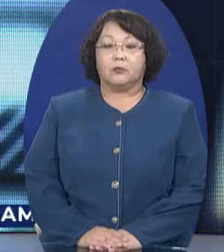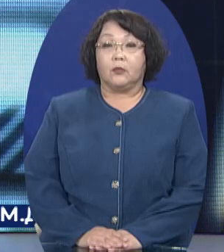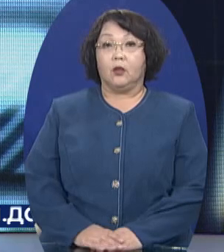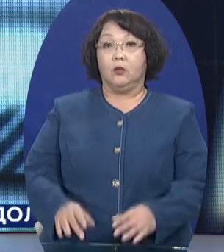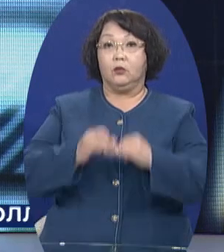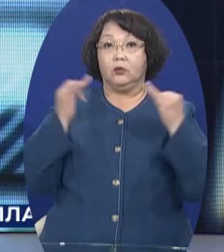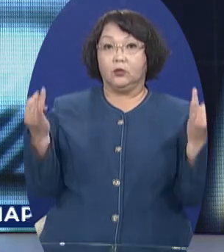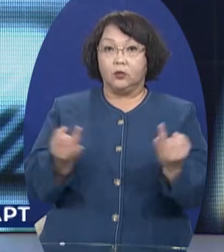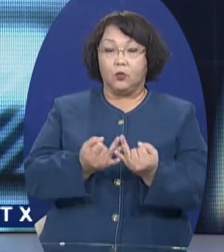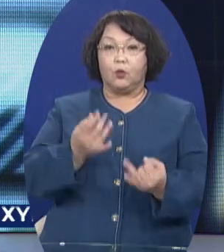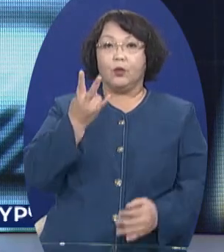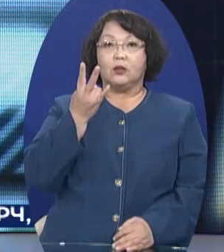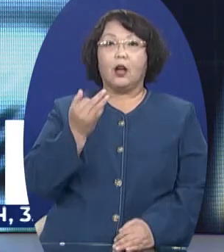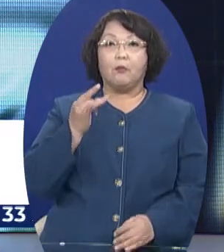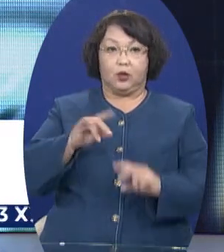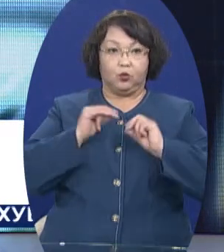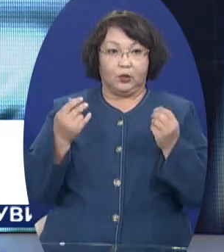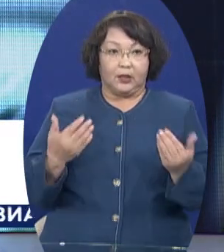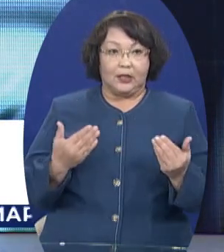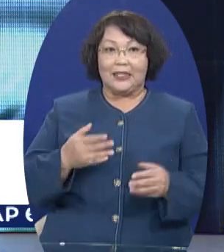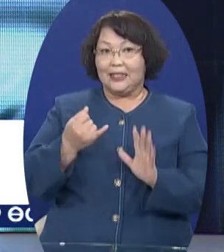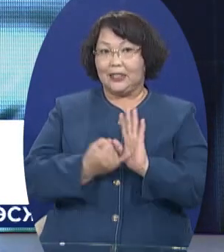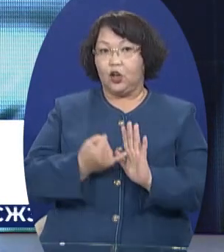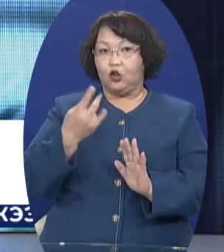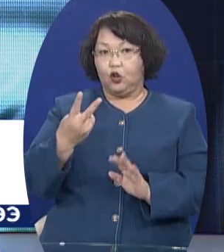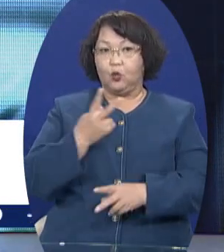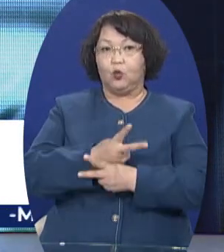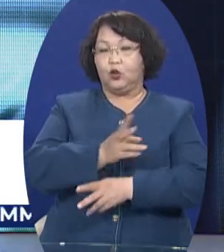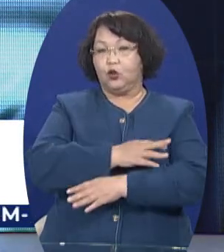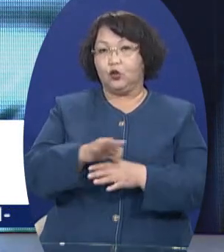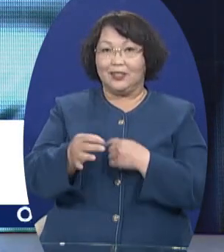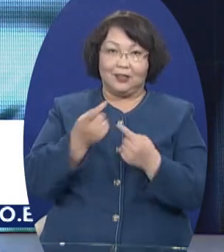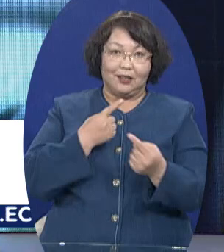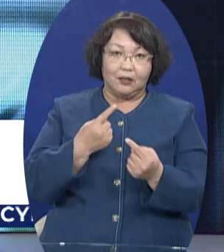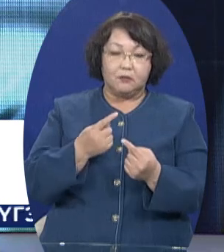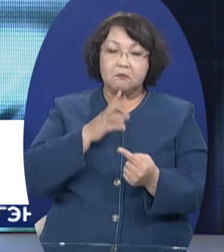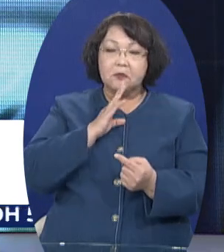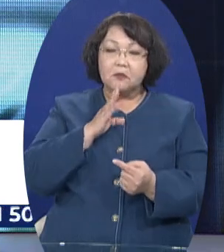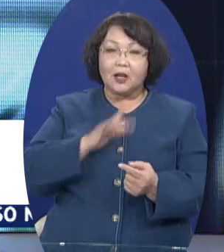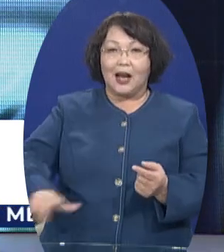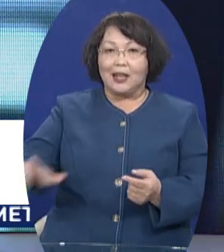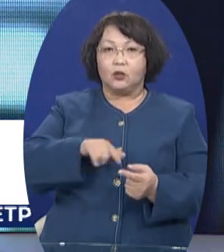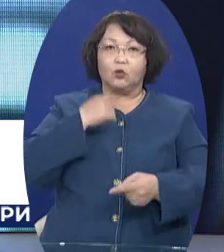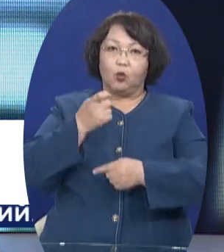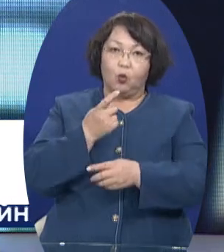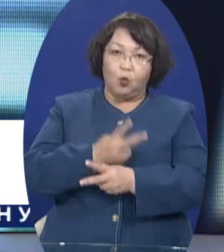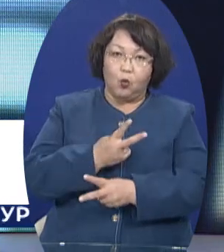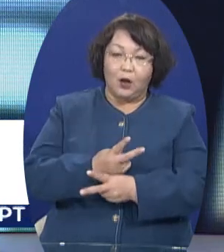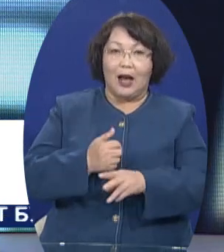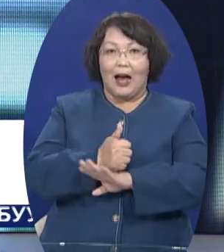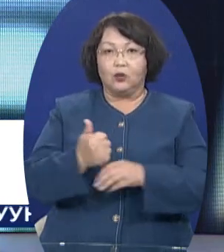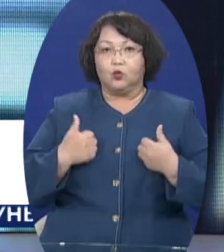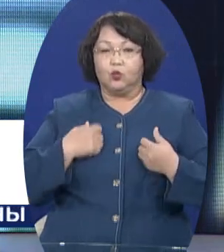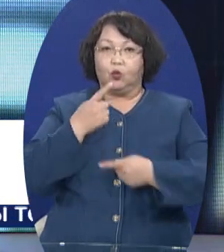Улсын хурлын намрын чуулганаар 62 хуулийн төслийг хэлэлцэх гэж байна. Үүнд газрын тухай багц хууль болон хаягжуулалтын тухай хуулийн төслийн